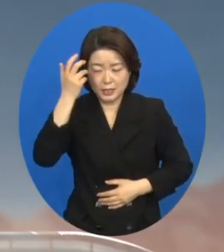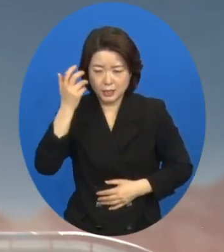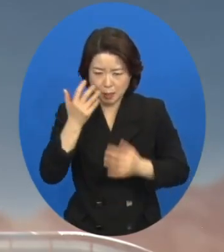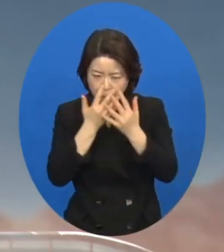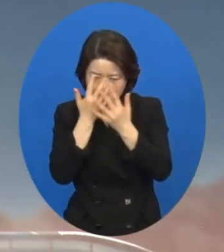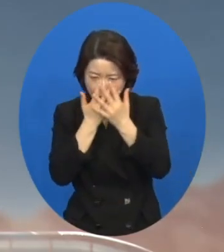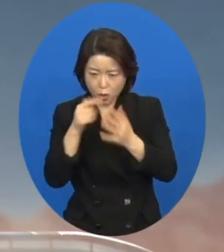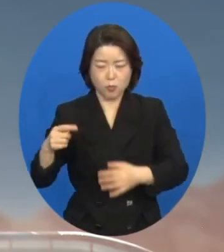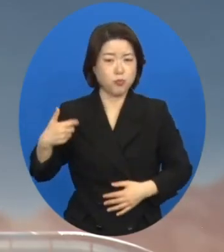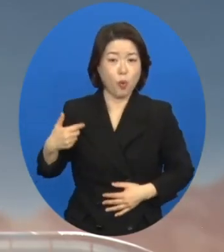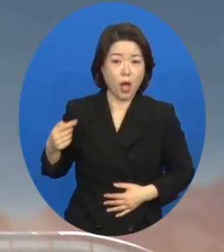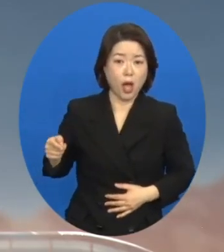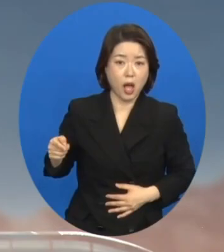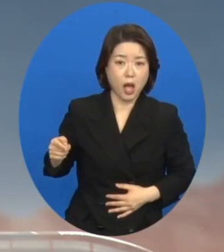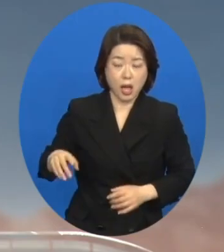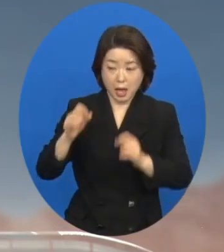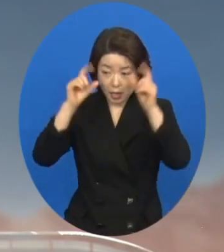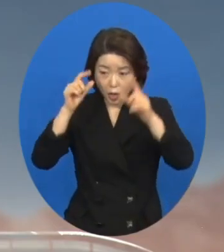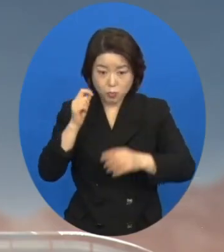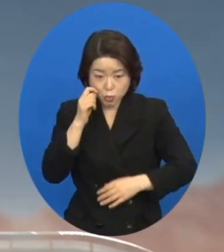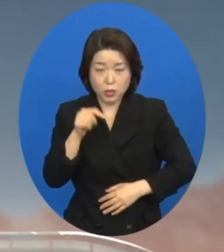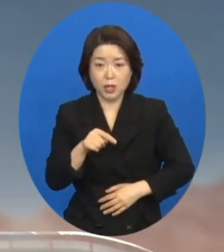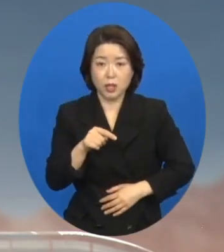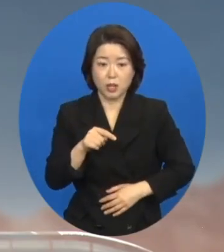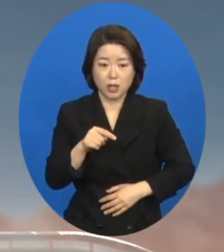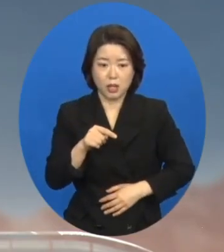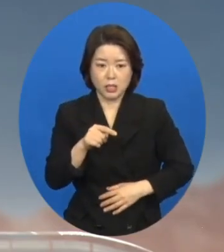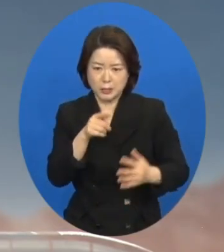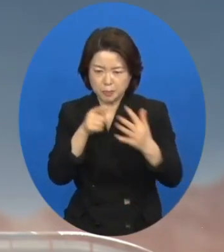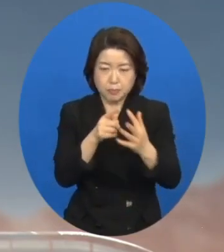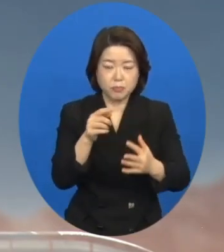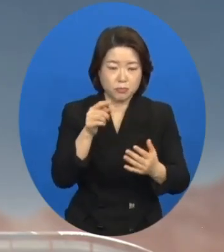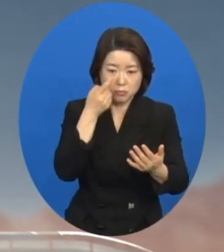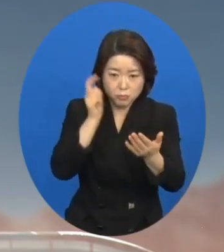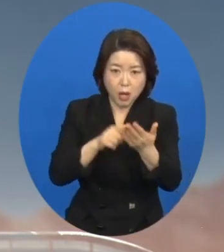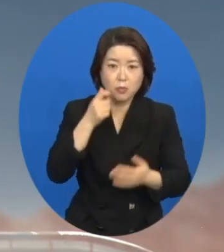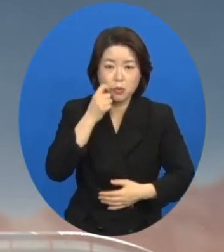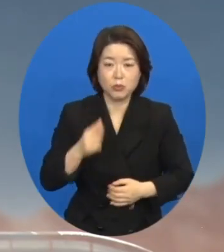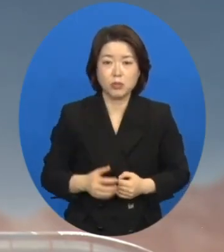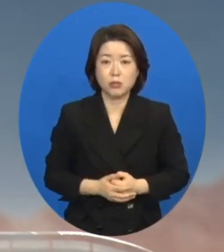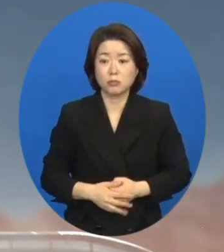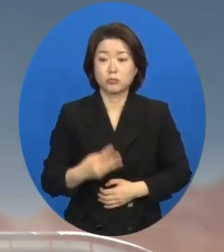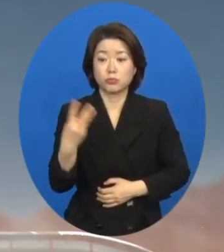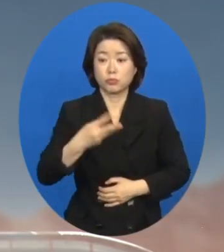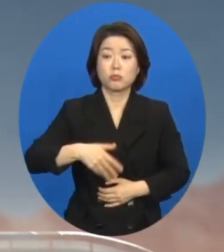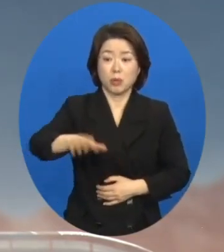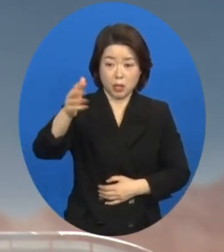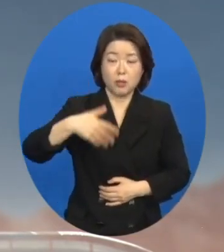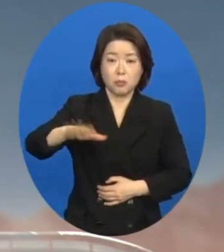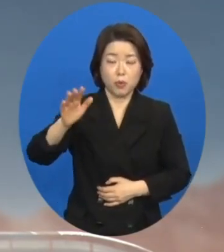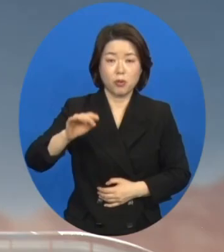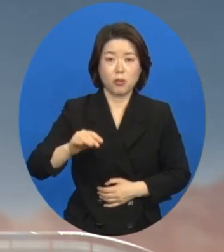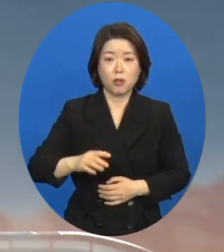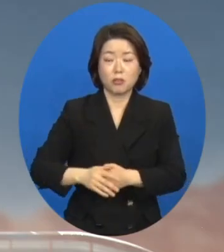어두워서 깨어있지를 못하니까 몰랐다는 거예요. 아, 그냥 3.0 보내봐, 이길